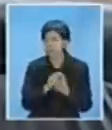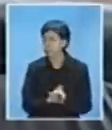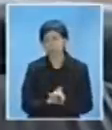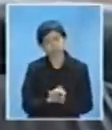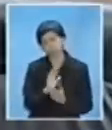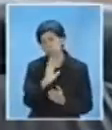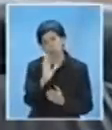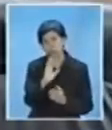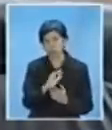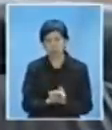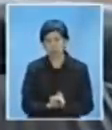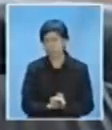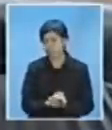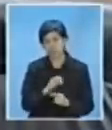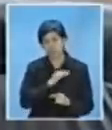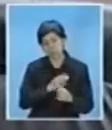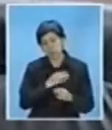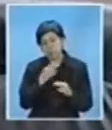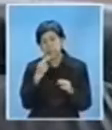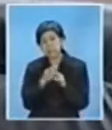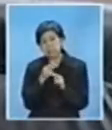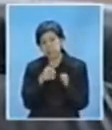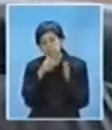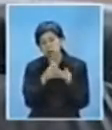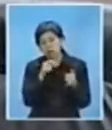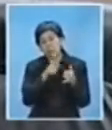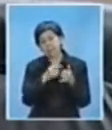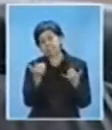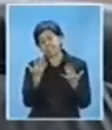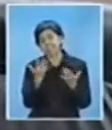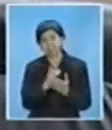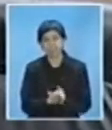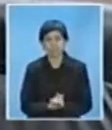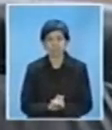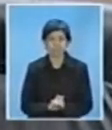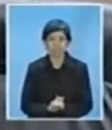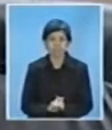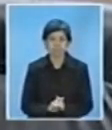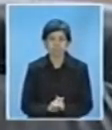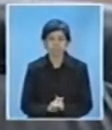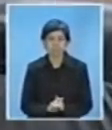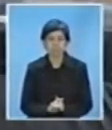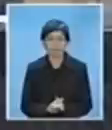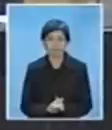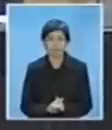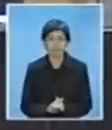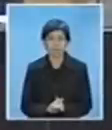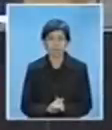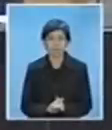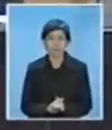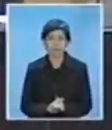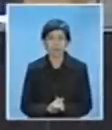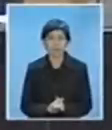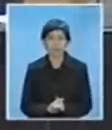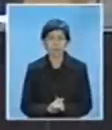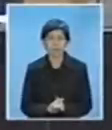แบบนี้เนี่ยผมว่ามันพาดพิงถึงบุคคลอื่นด้วยนะครับ ครับผม